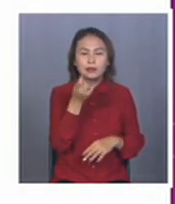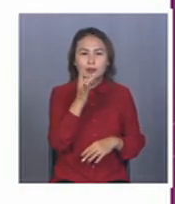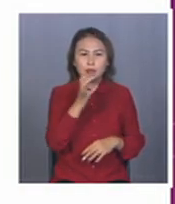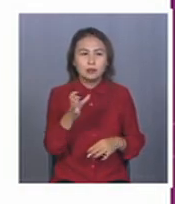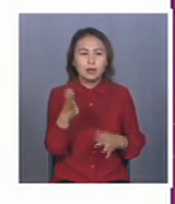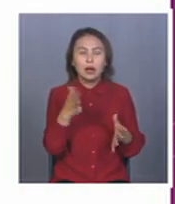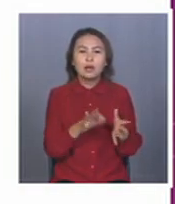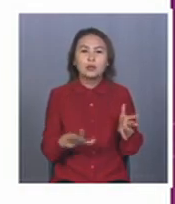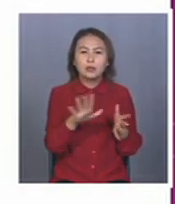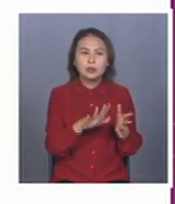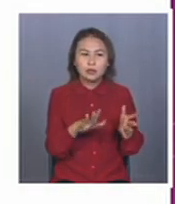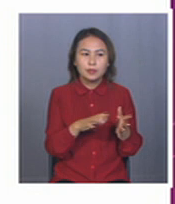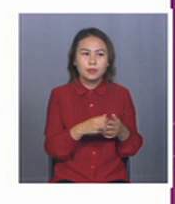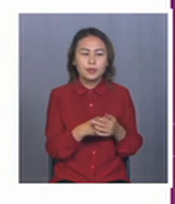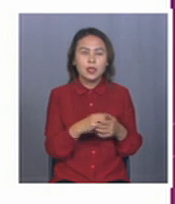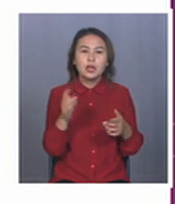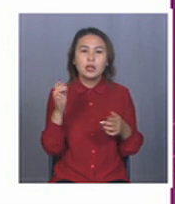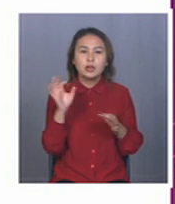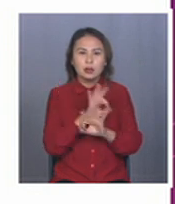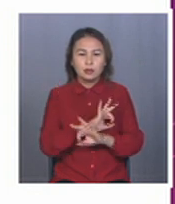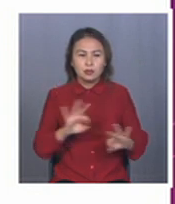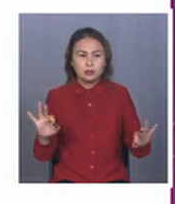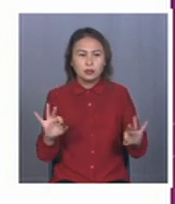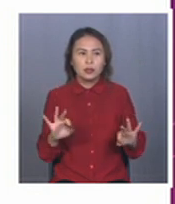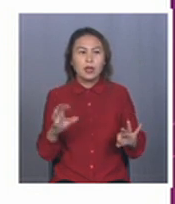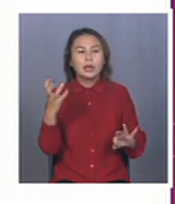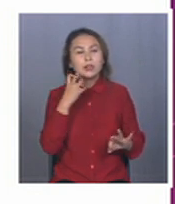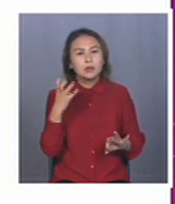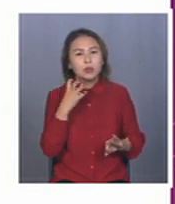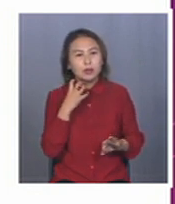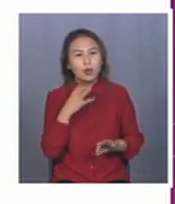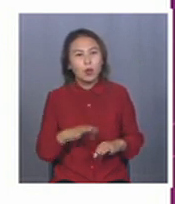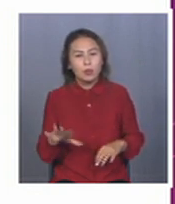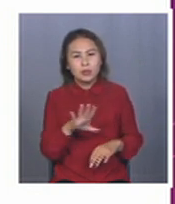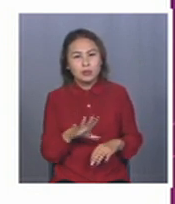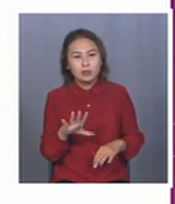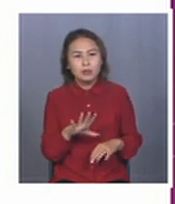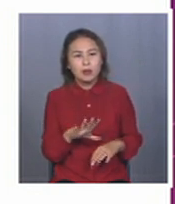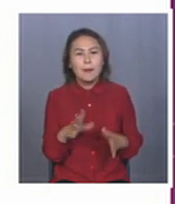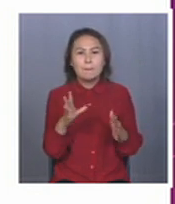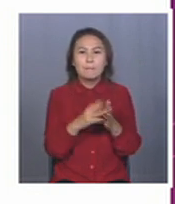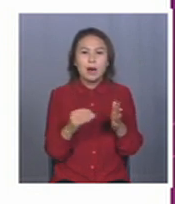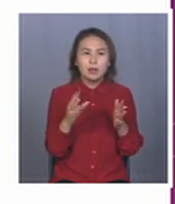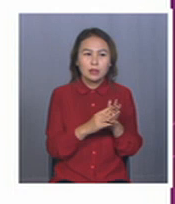аймақта өсіріледі? Жарайсыңдар, Қызылорда облысында өсіріледі. Мақта